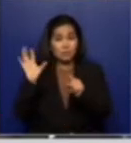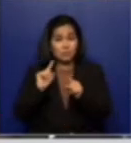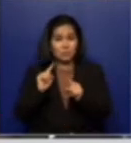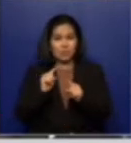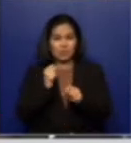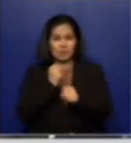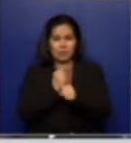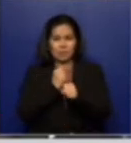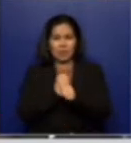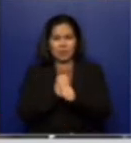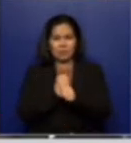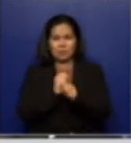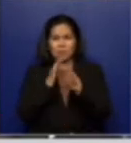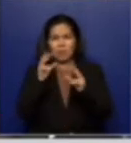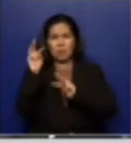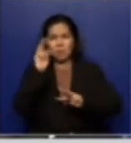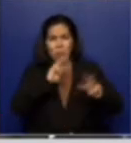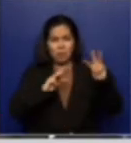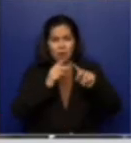แรงงานทั้งหมด